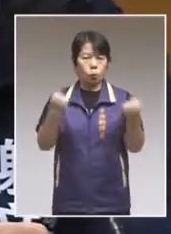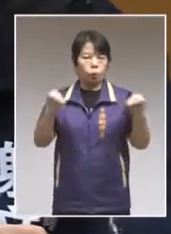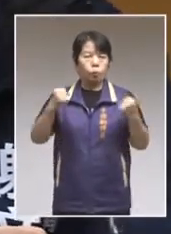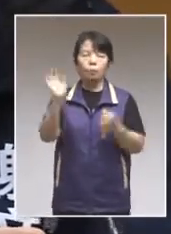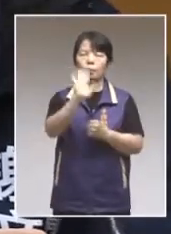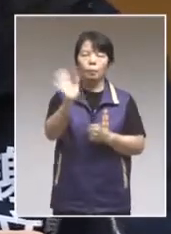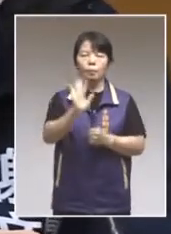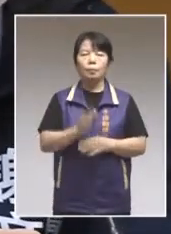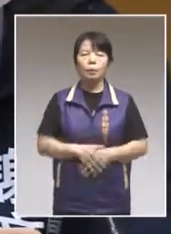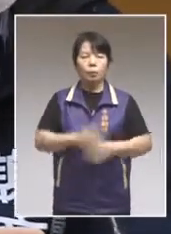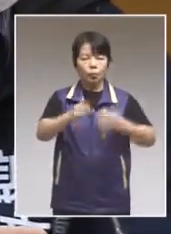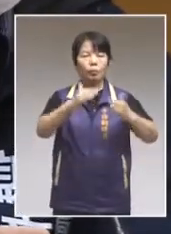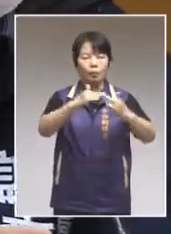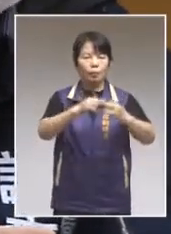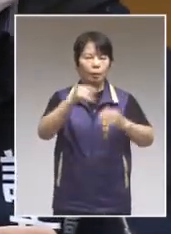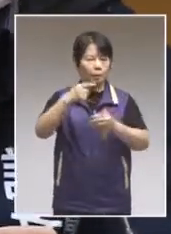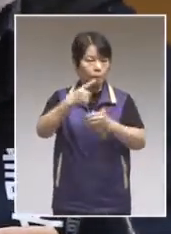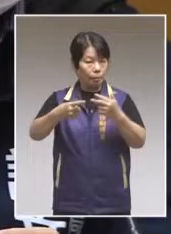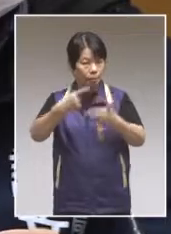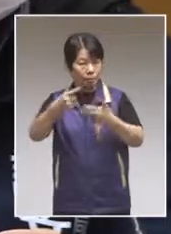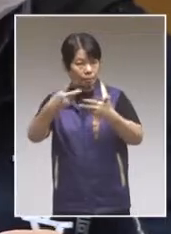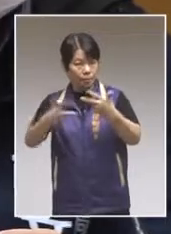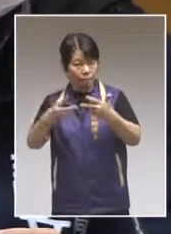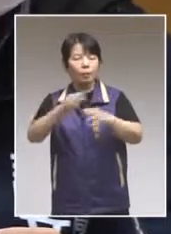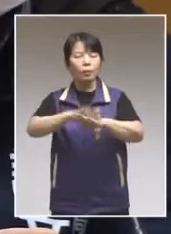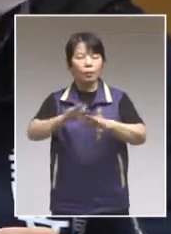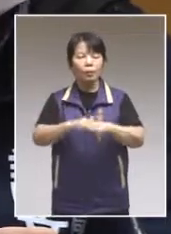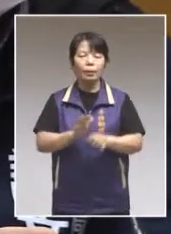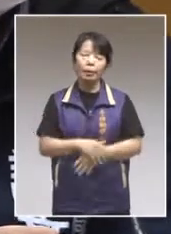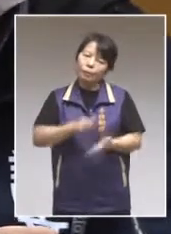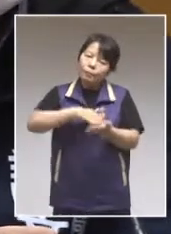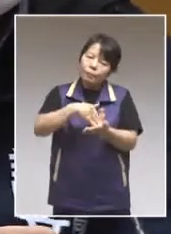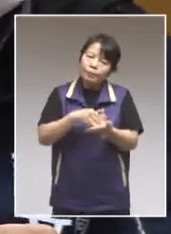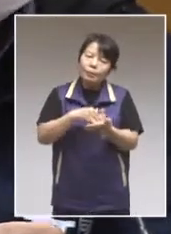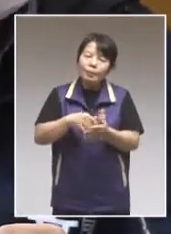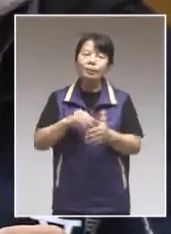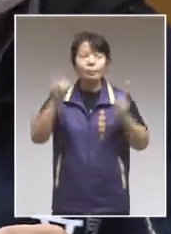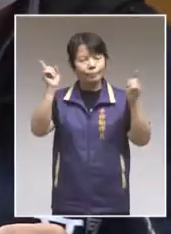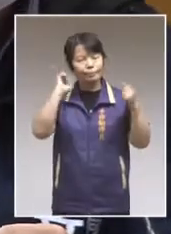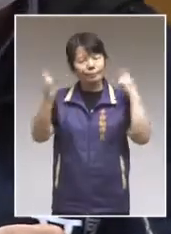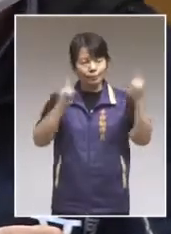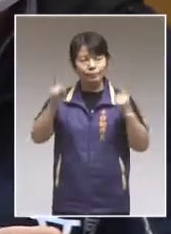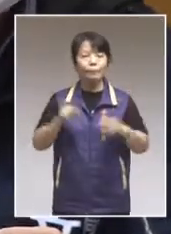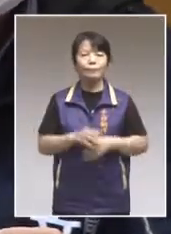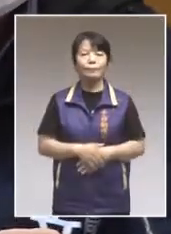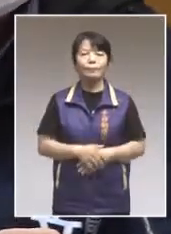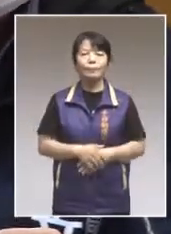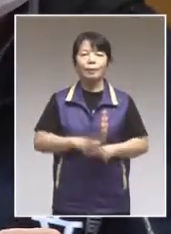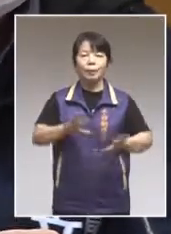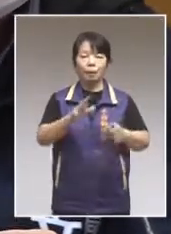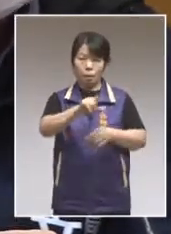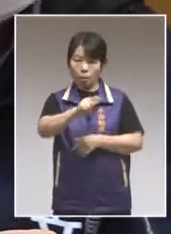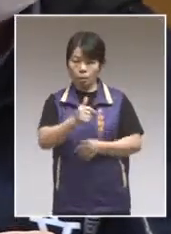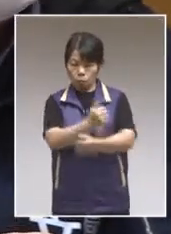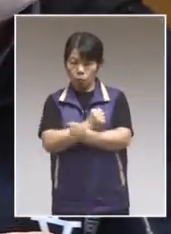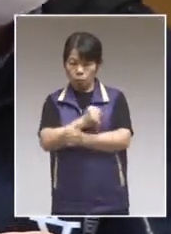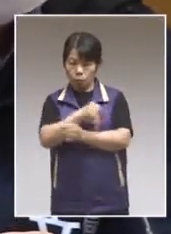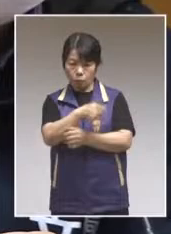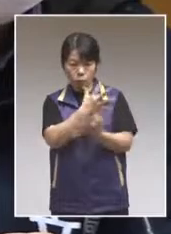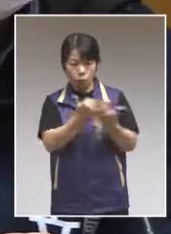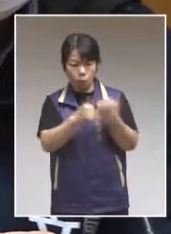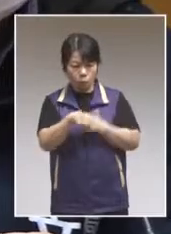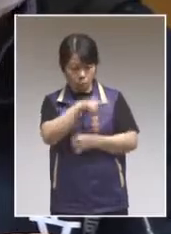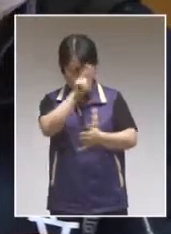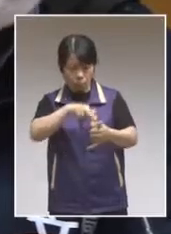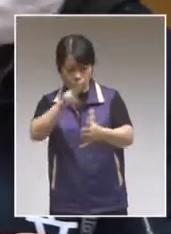减少激烈活动来关心同学的健康。那我们持续也会请老师注意我们儿童的一个接种后的一个任